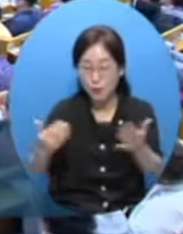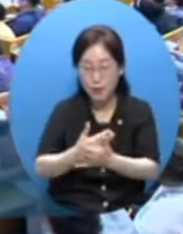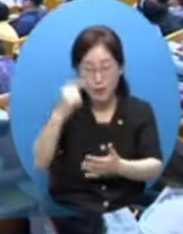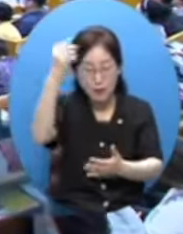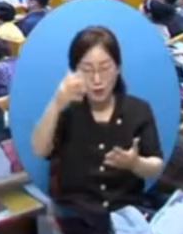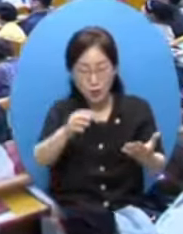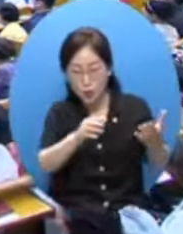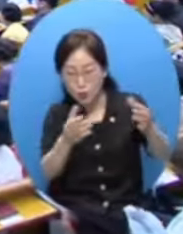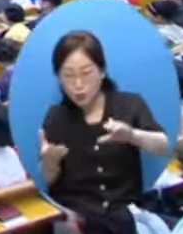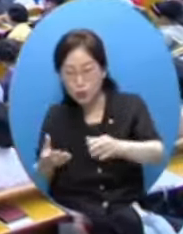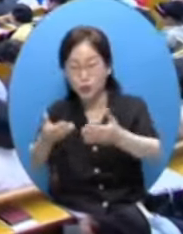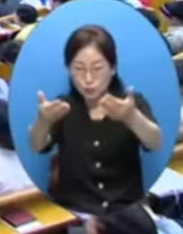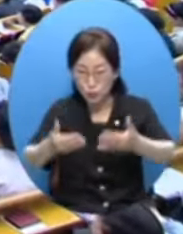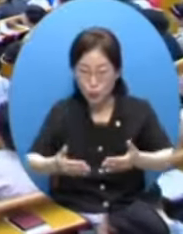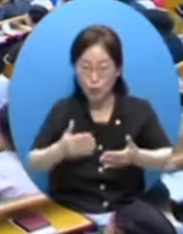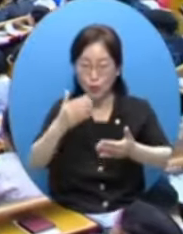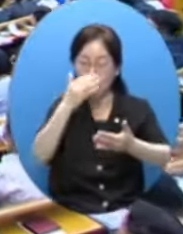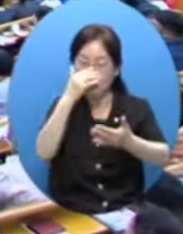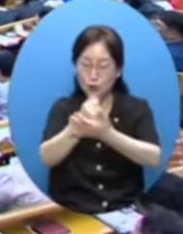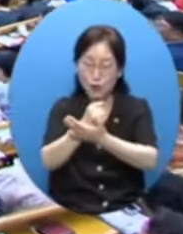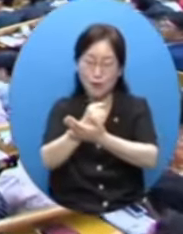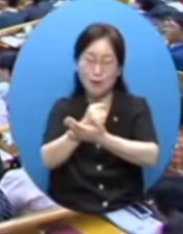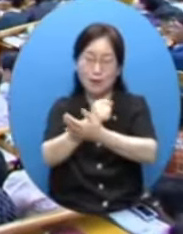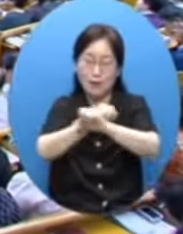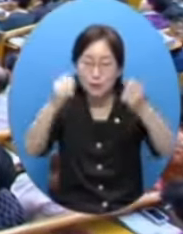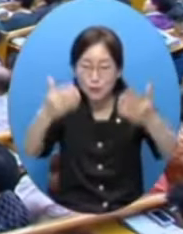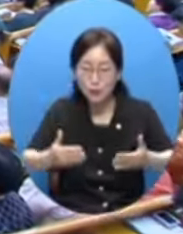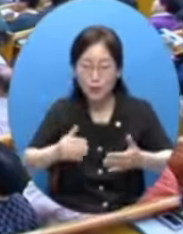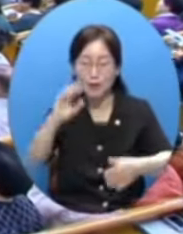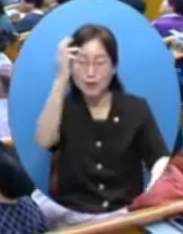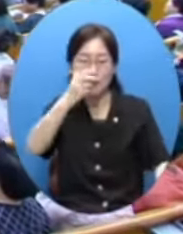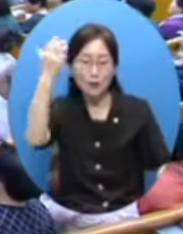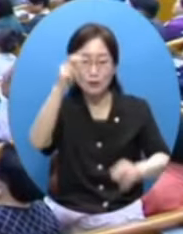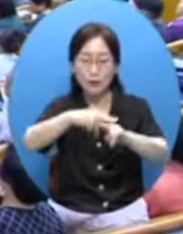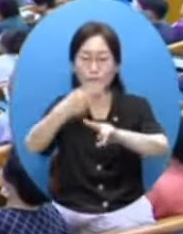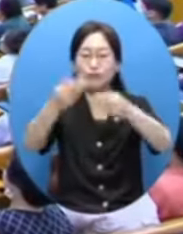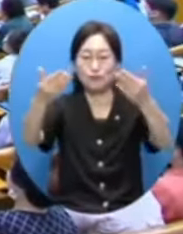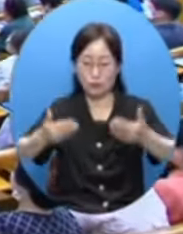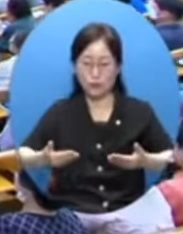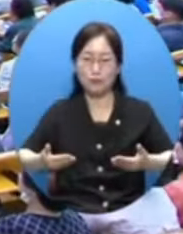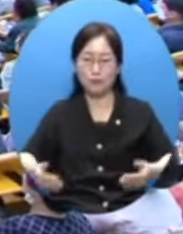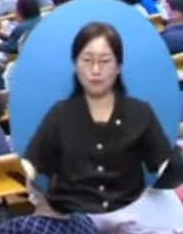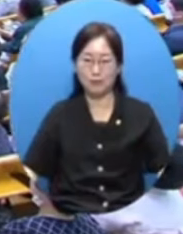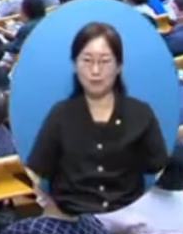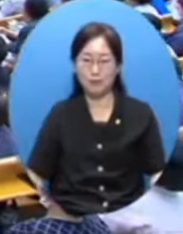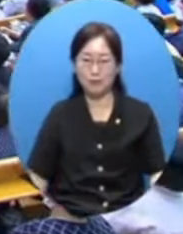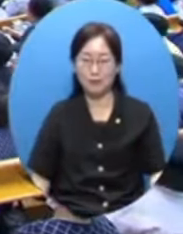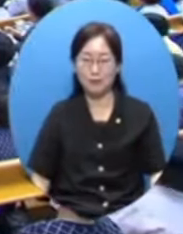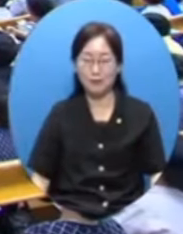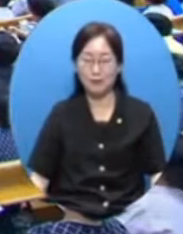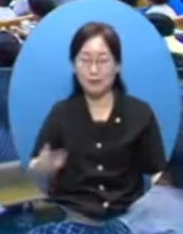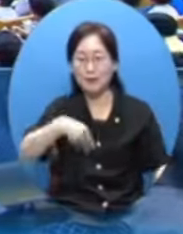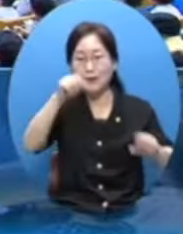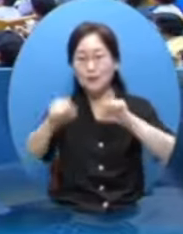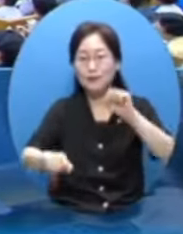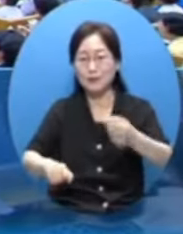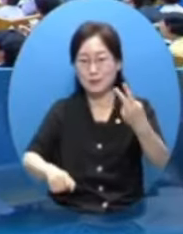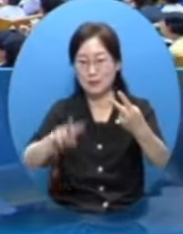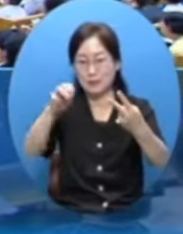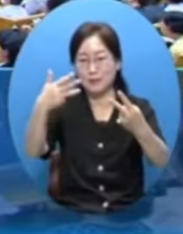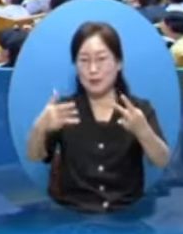우리를 죄를 결박해서 자유케 하시고 성령을 선물로 주시는 것입니다. 사도행전 2장 38절에